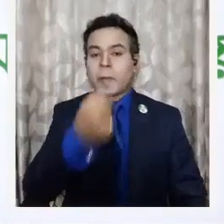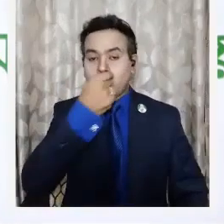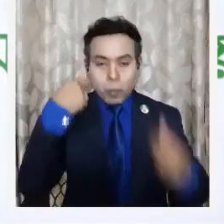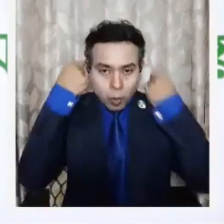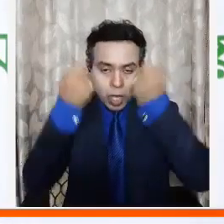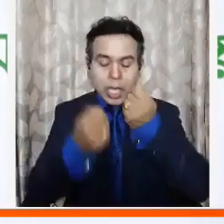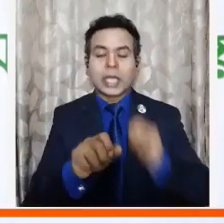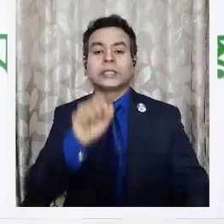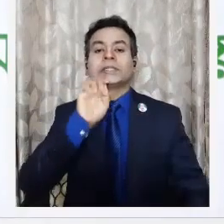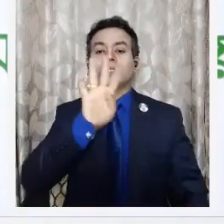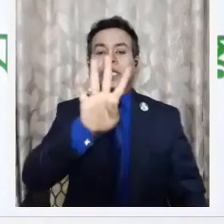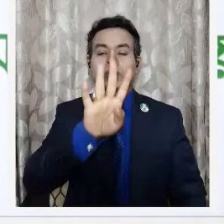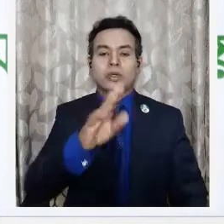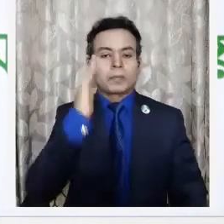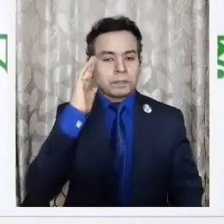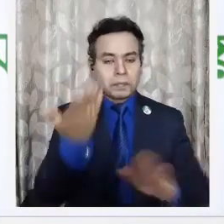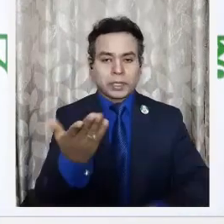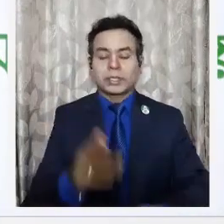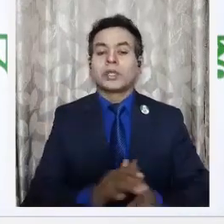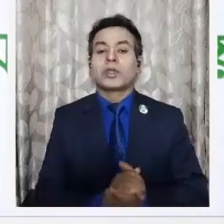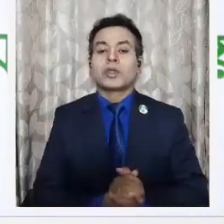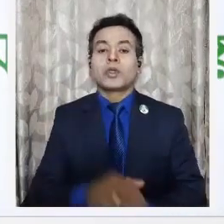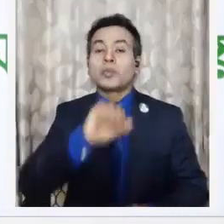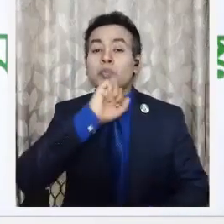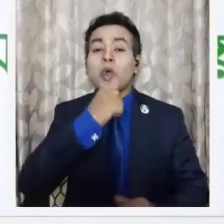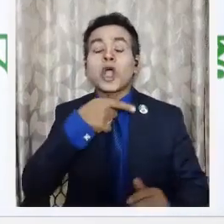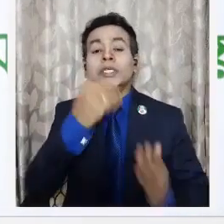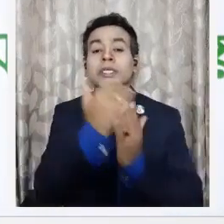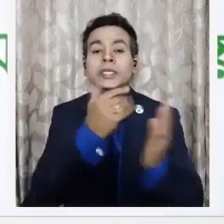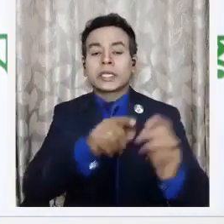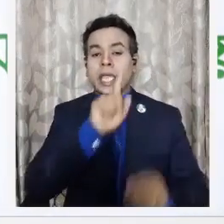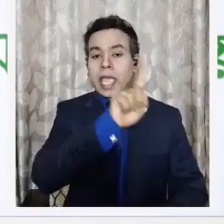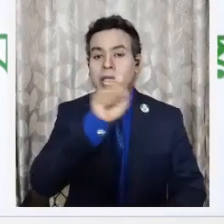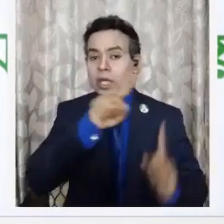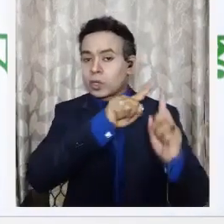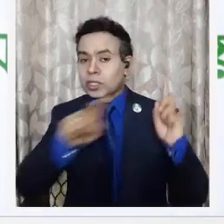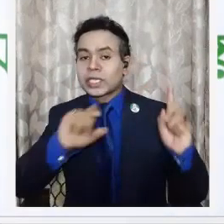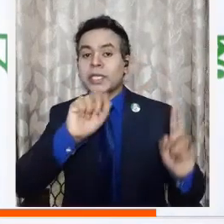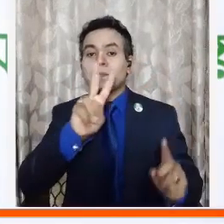মৃত্যুর বিশ্লেষণে পুরুষ 33 জন এবং নারী 4 জন।